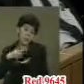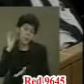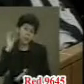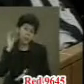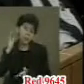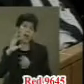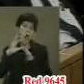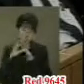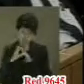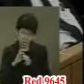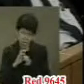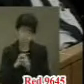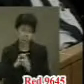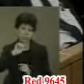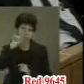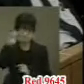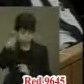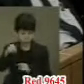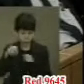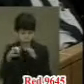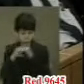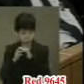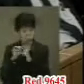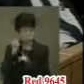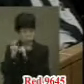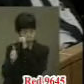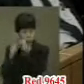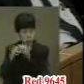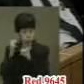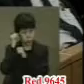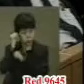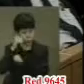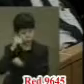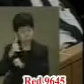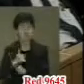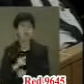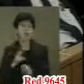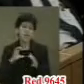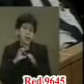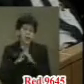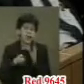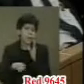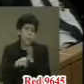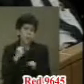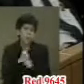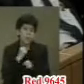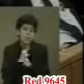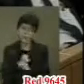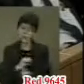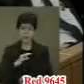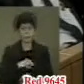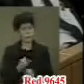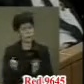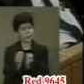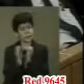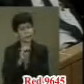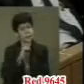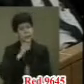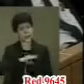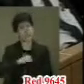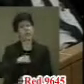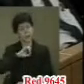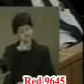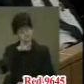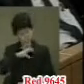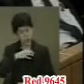ตุในการเดินทางไปที่กลุ่มพันธมิตรบอกว่านี่เป็นเหตุการณ์สร้างความรุนแรงนั้นผ